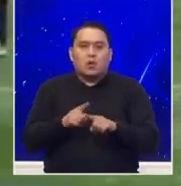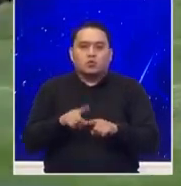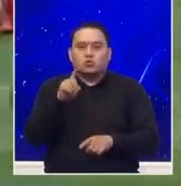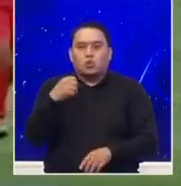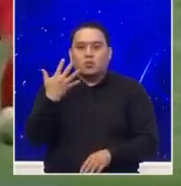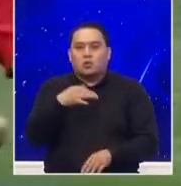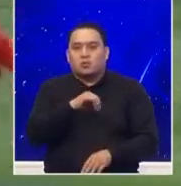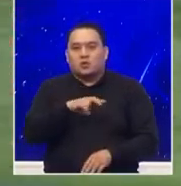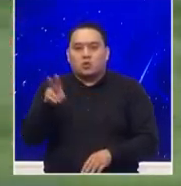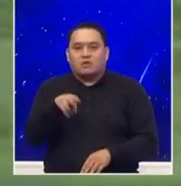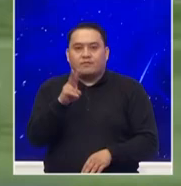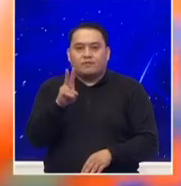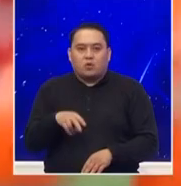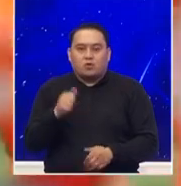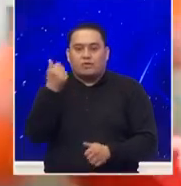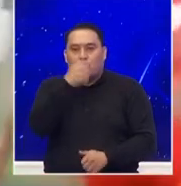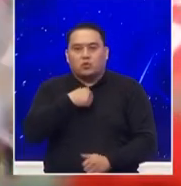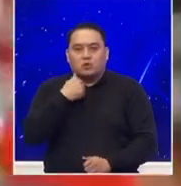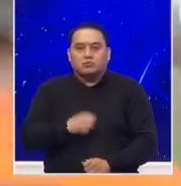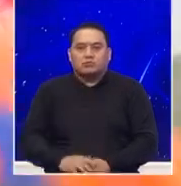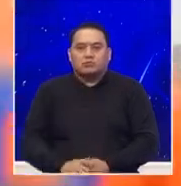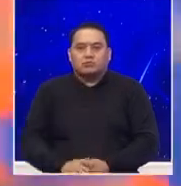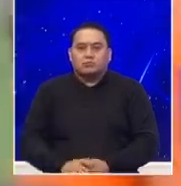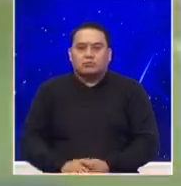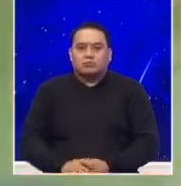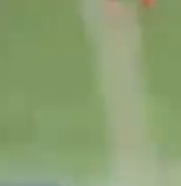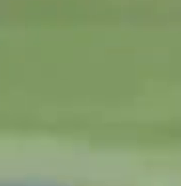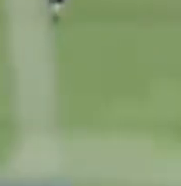на 150 миллионов долларов в год.